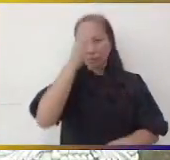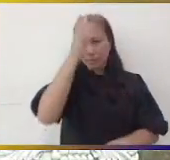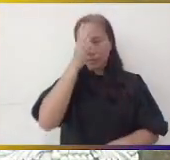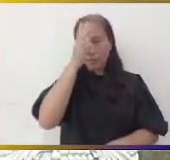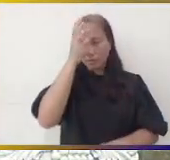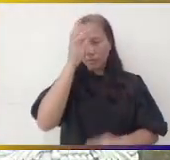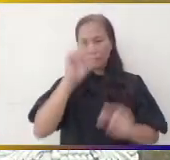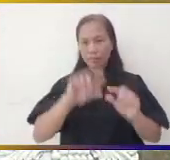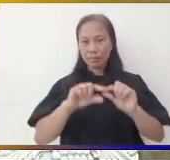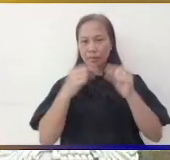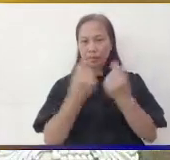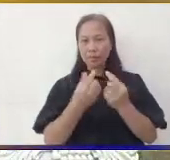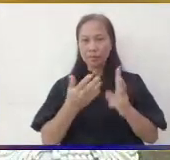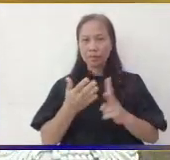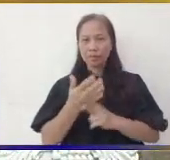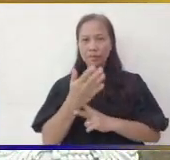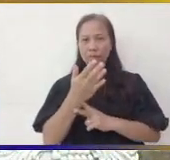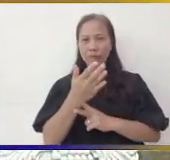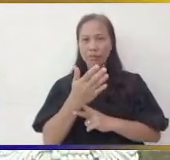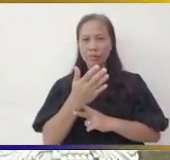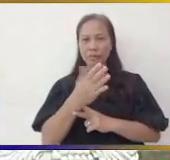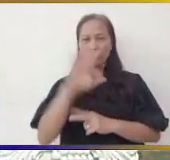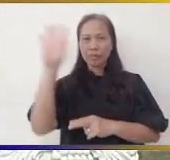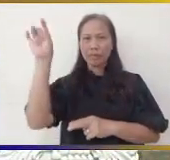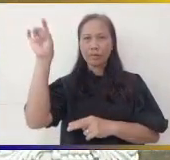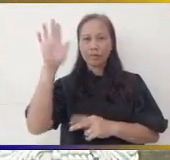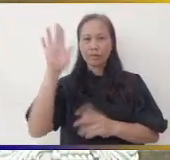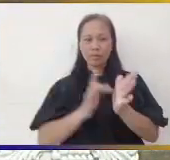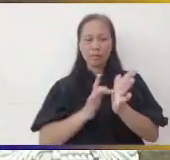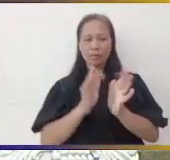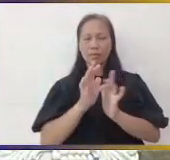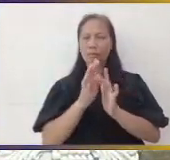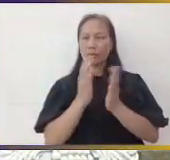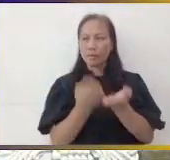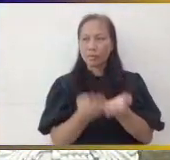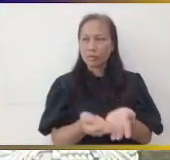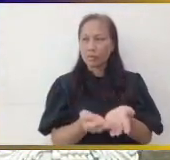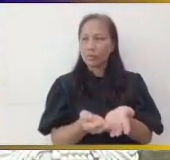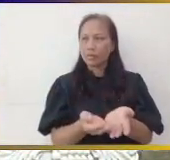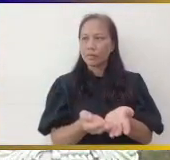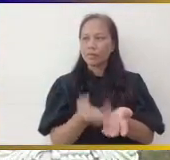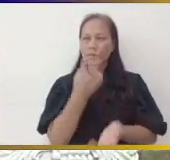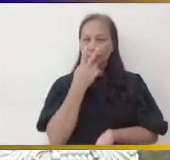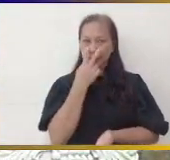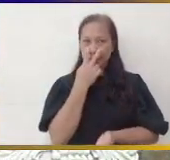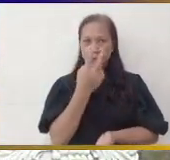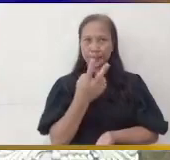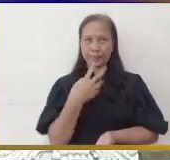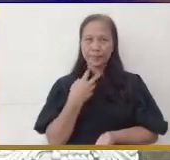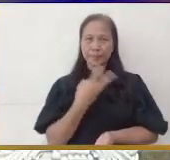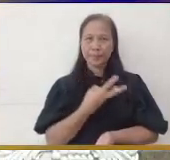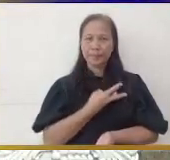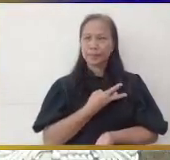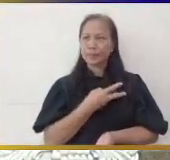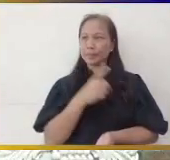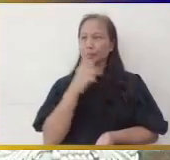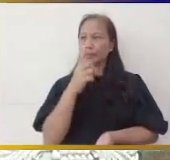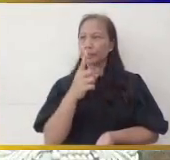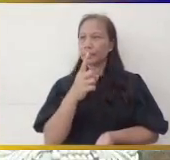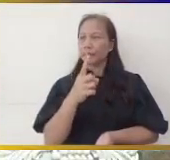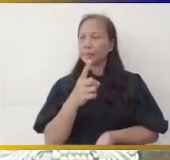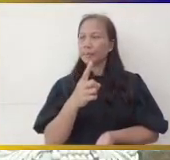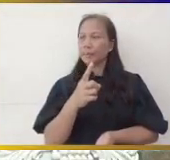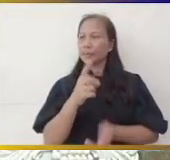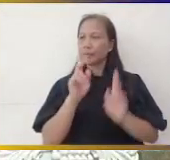through the enlightenment ng scriptures you see that So makikita niyo po isa po yan si Arnold siya po